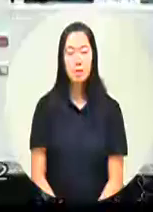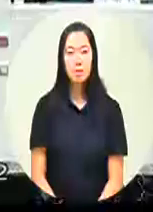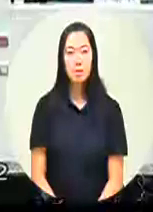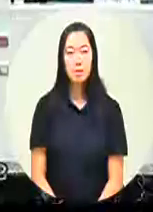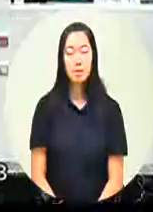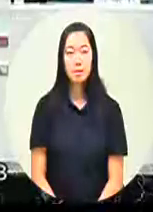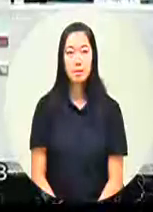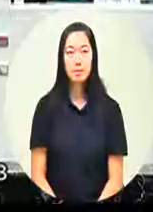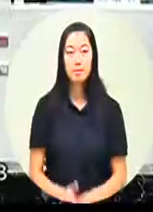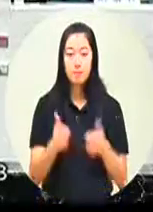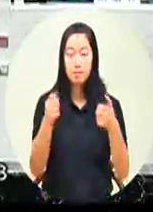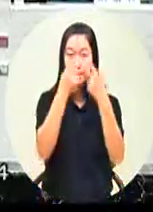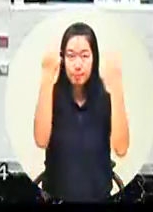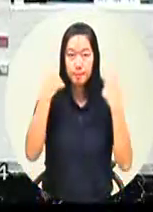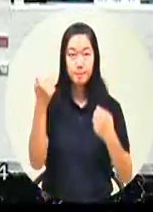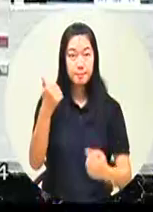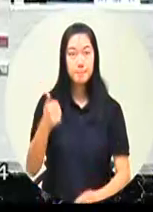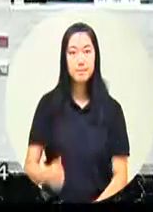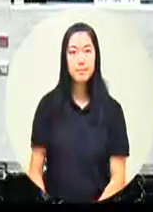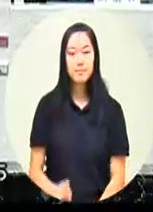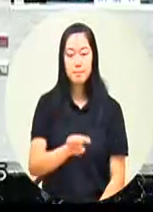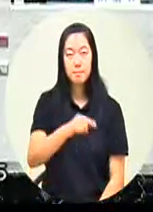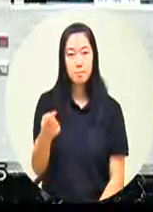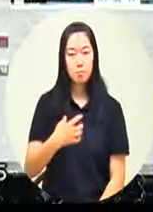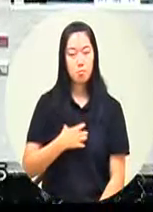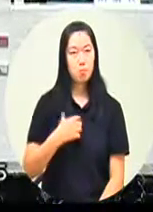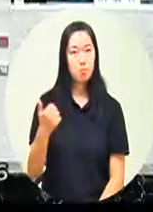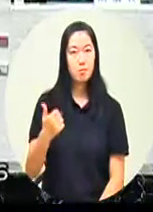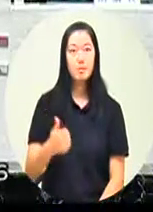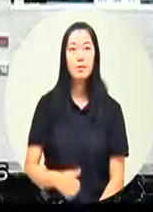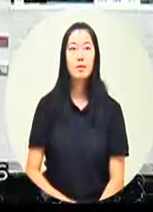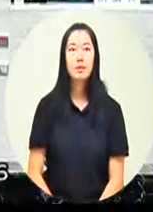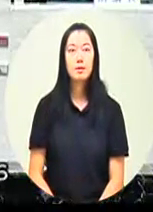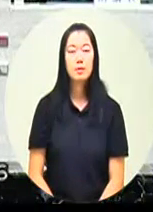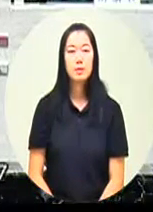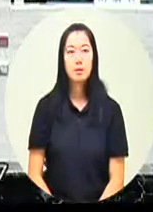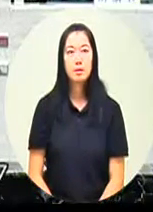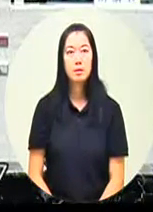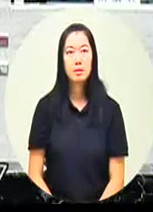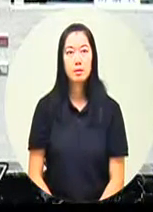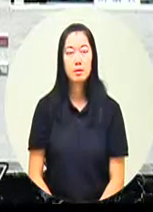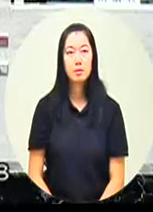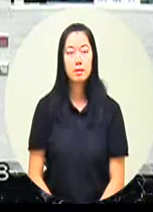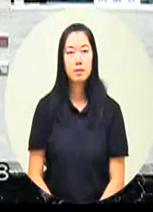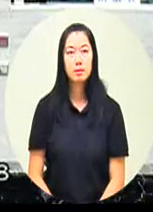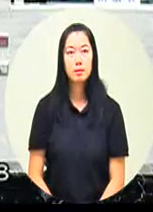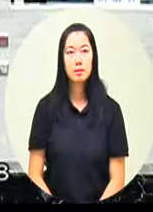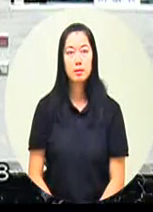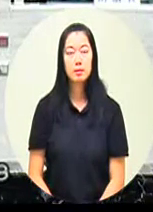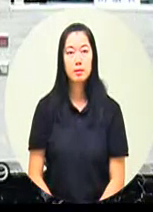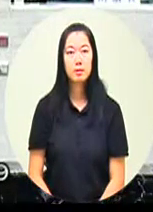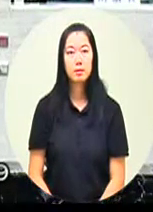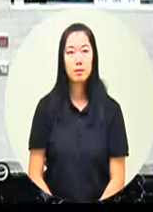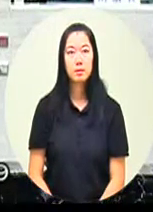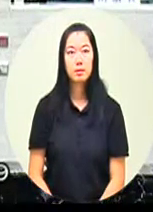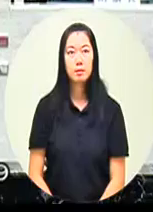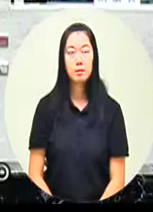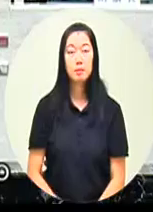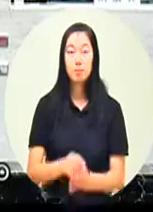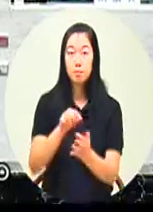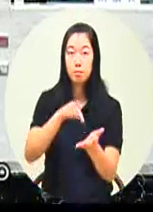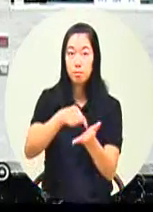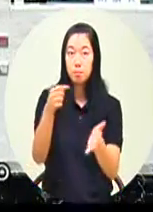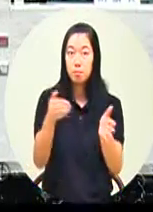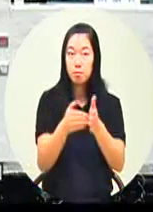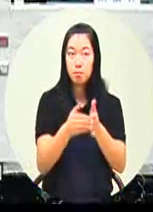好，谢谢周议员的质询。接下来是吴怡贞吴议员哈。 第一次、第二次哈？ 好，在你第一次质询完